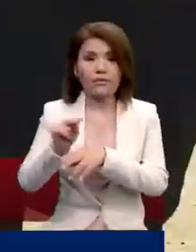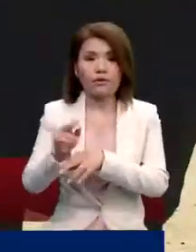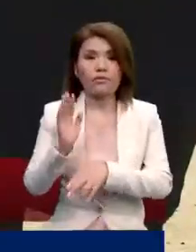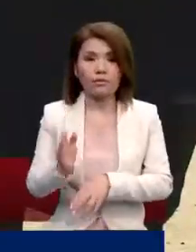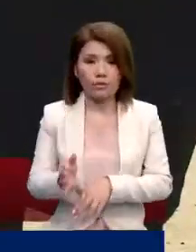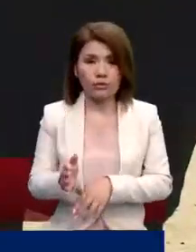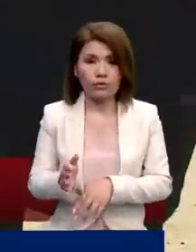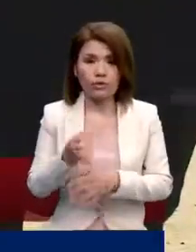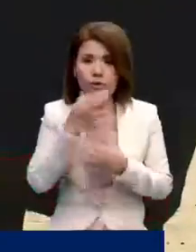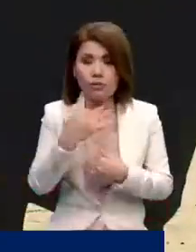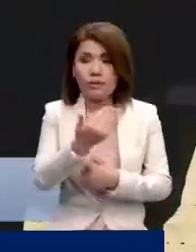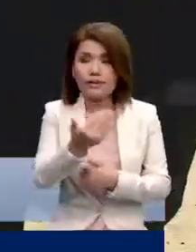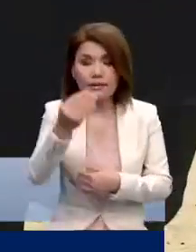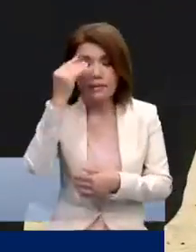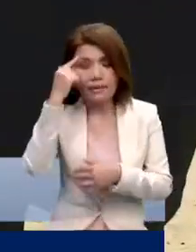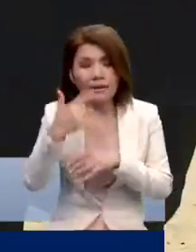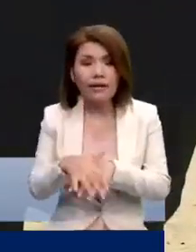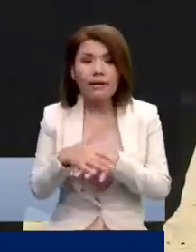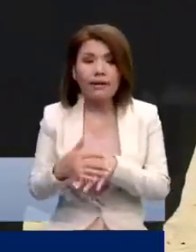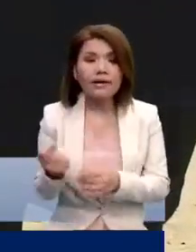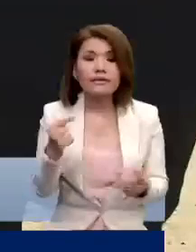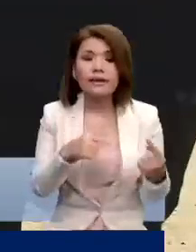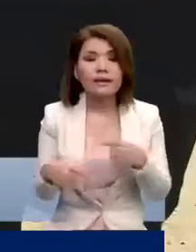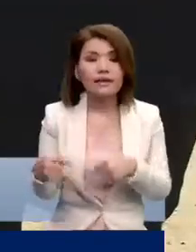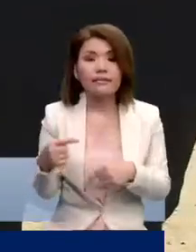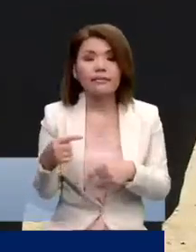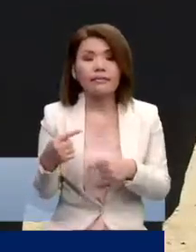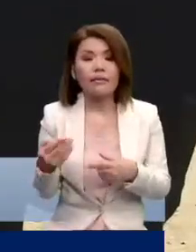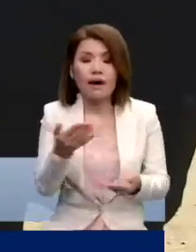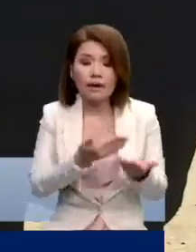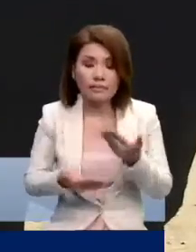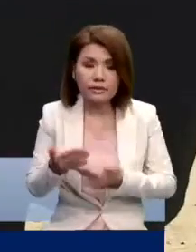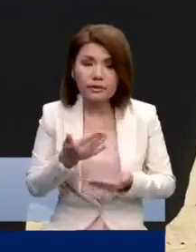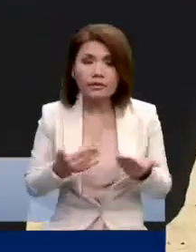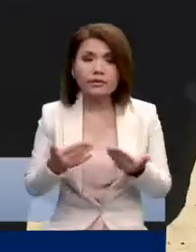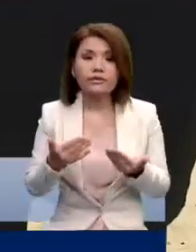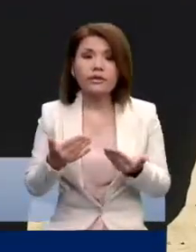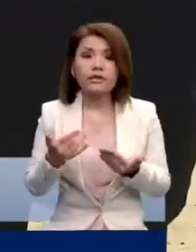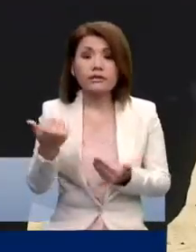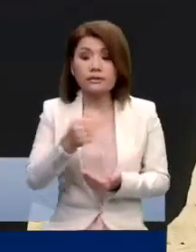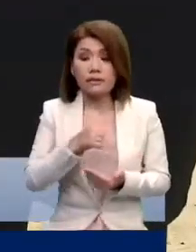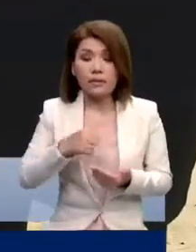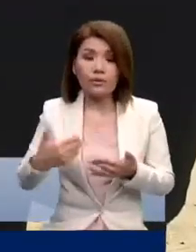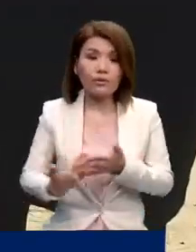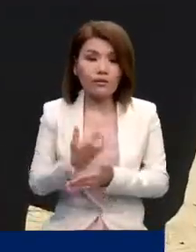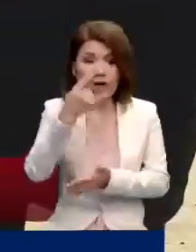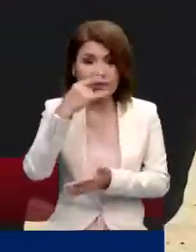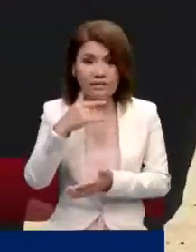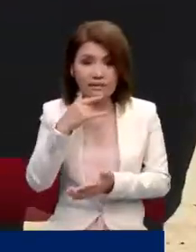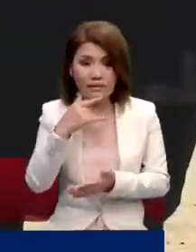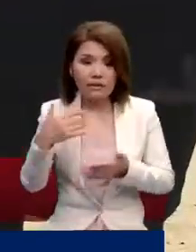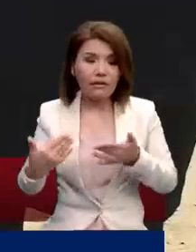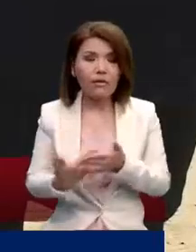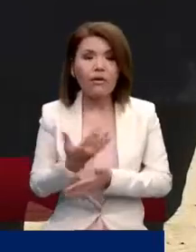мен шекпенділер ойлансын. Қабырғаларымен кеңессін. Ондай өзі жаңа Қазақстан,